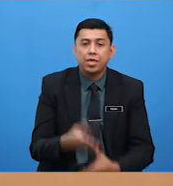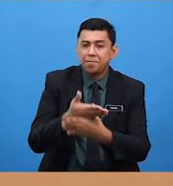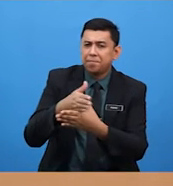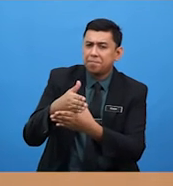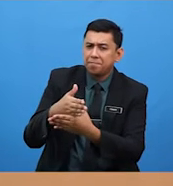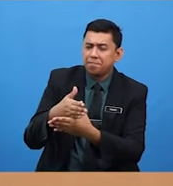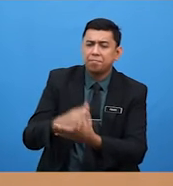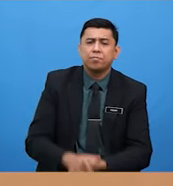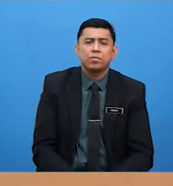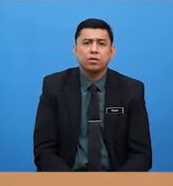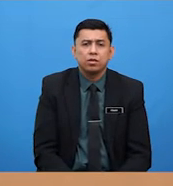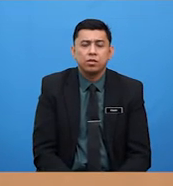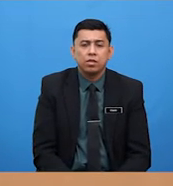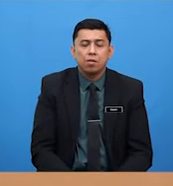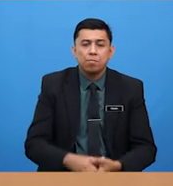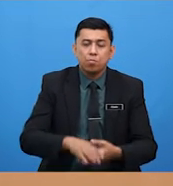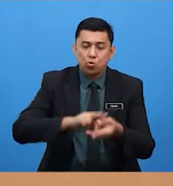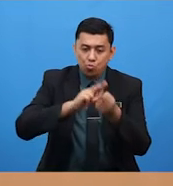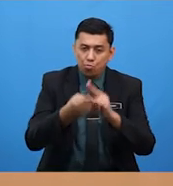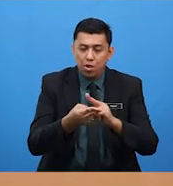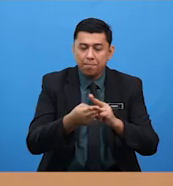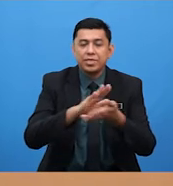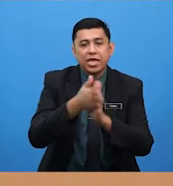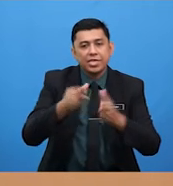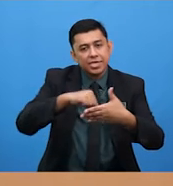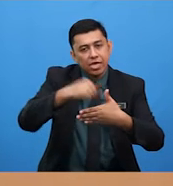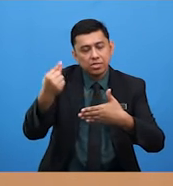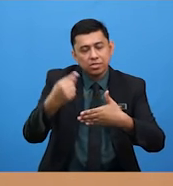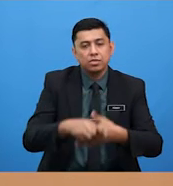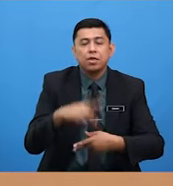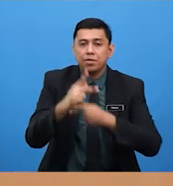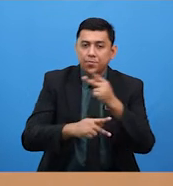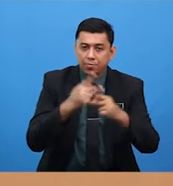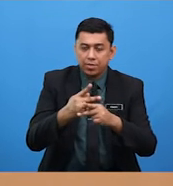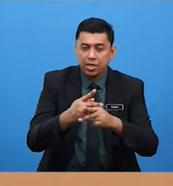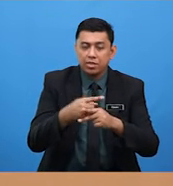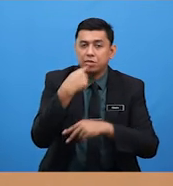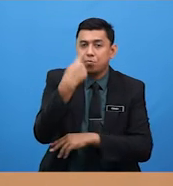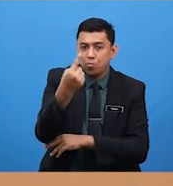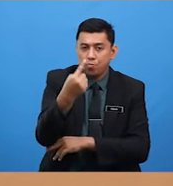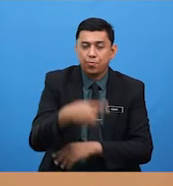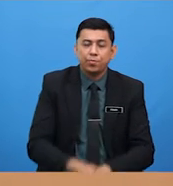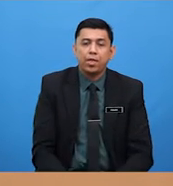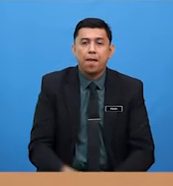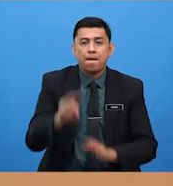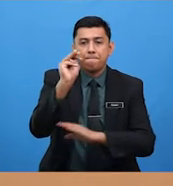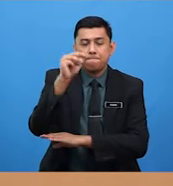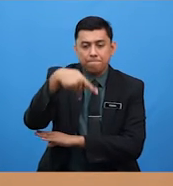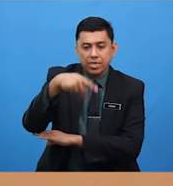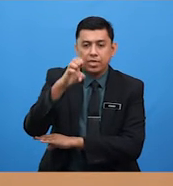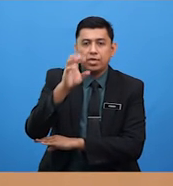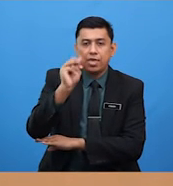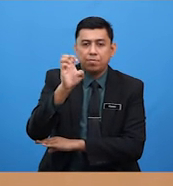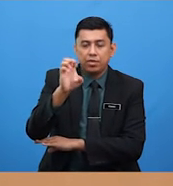Sesetengah bahan pula akan berubah terus daripada keadaan menjadi gas. Proses ini disebut sebagai pemberjawapan.